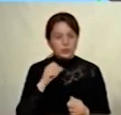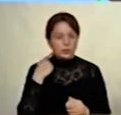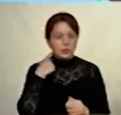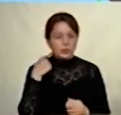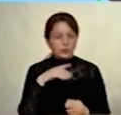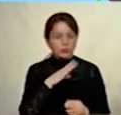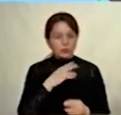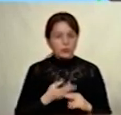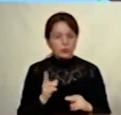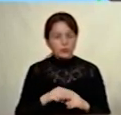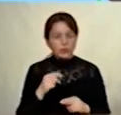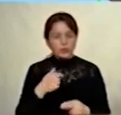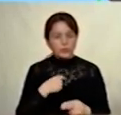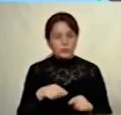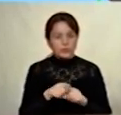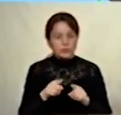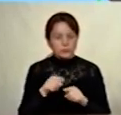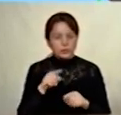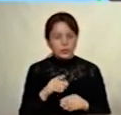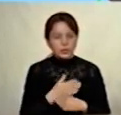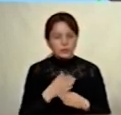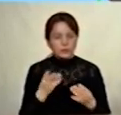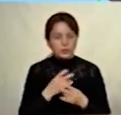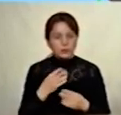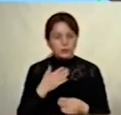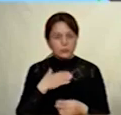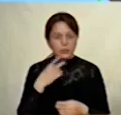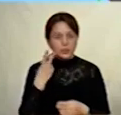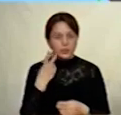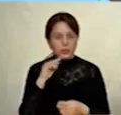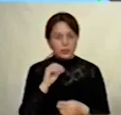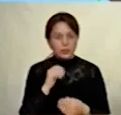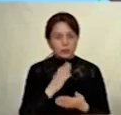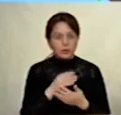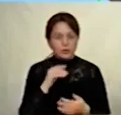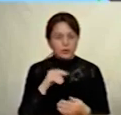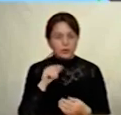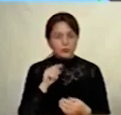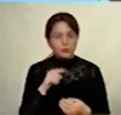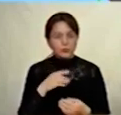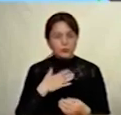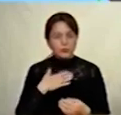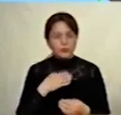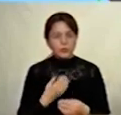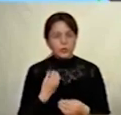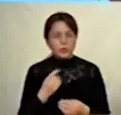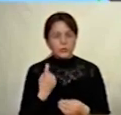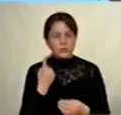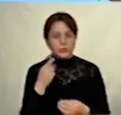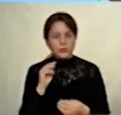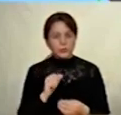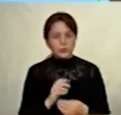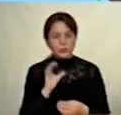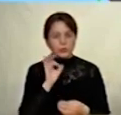ajratishimiz kerak. Lekin bizda nechta raqam turibdi? 2-ta. Demak, biz bunga yana bitta 0 qo'yishimiz kerak va oldiga